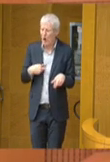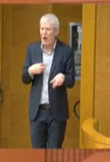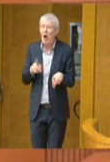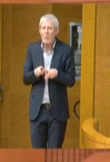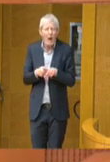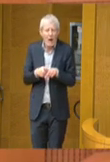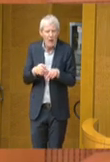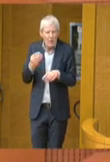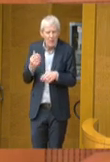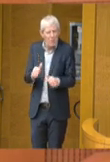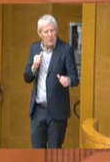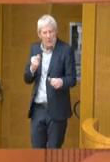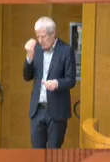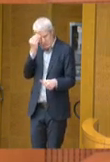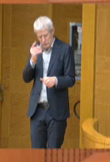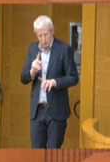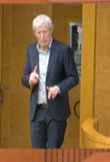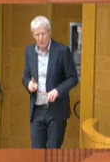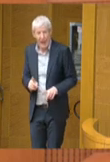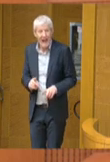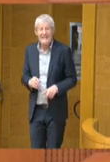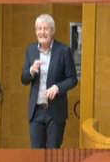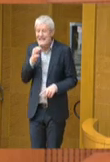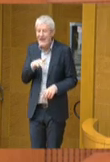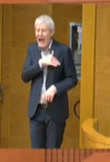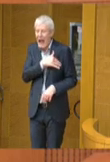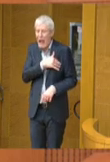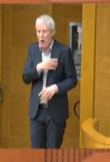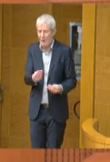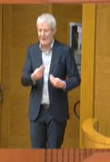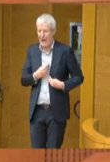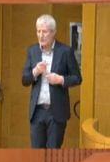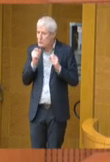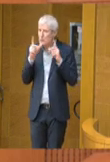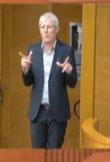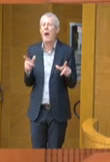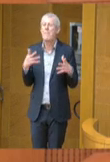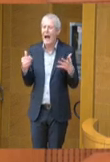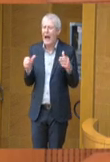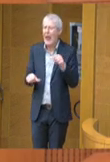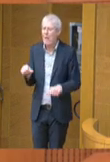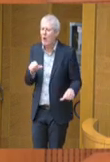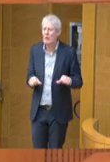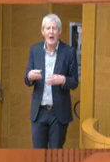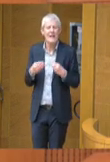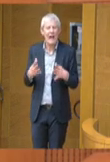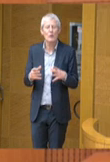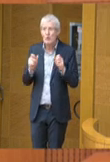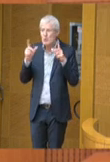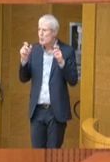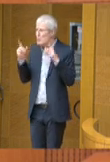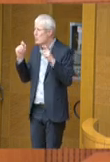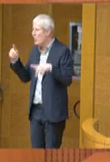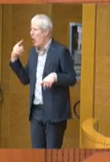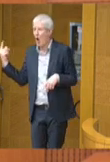sperata, in attesa. Come sempre gli alunni ci stupiscono, ma il laboratorio ha promosso sorprese e seminato stupore. Non